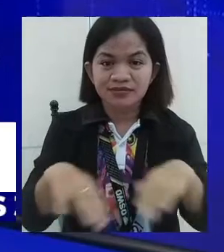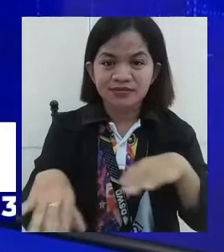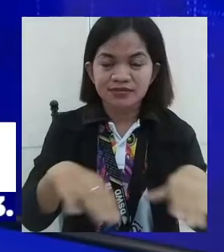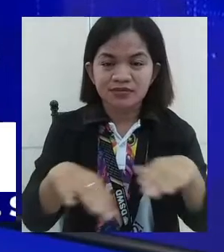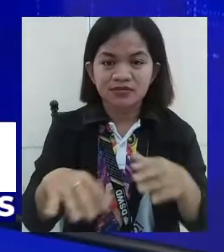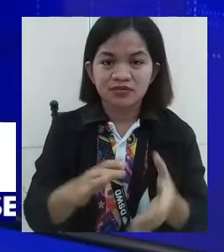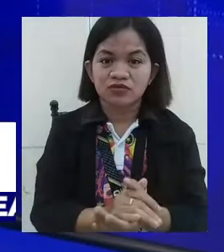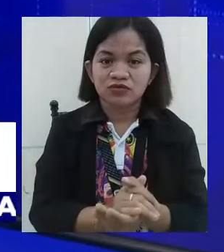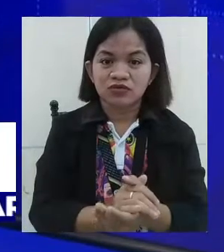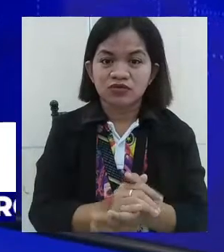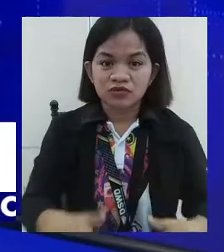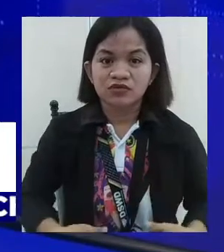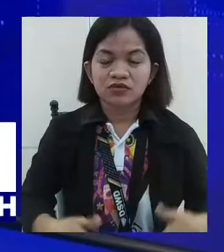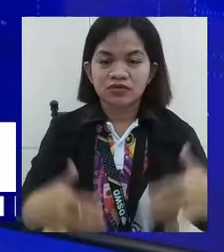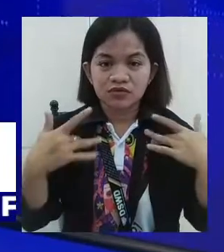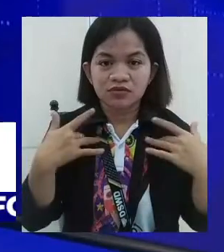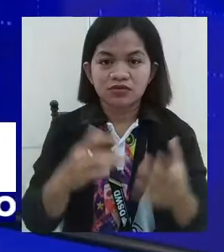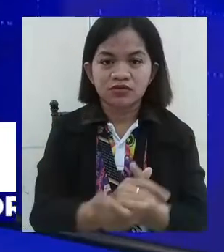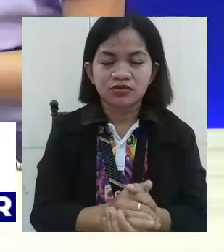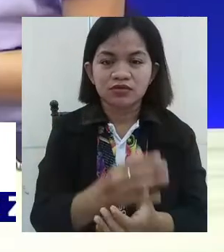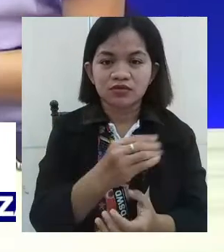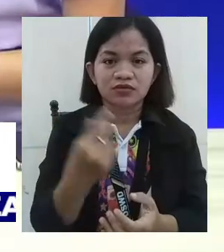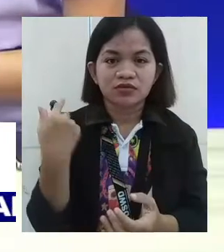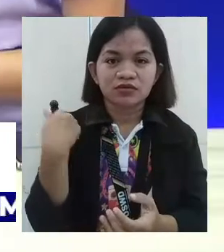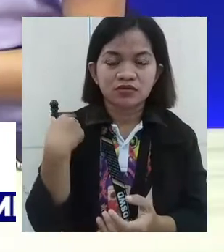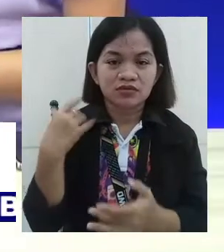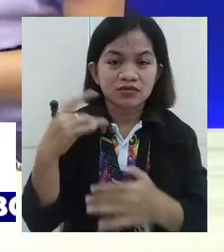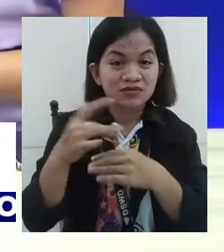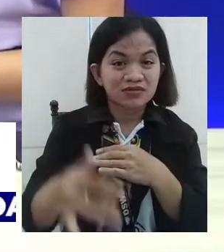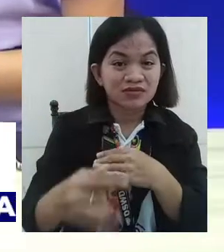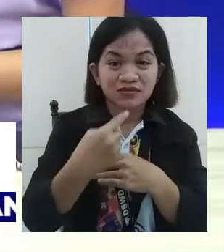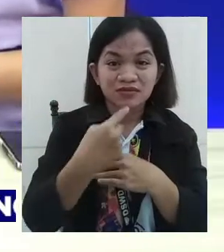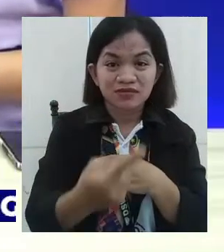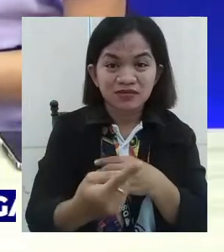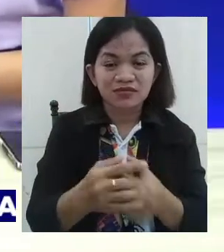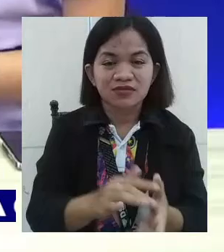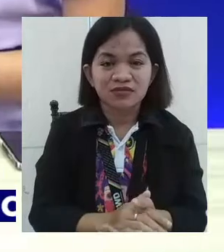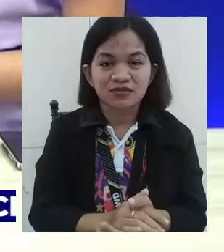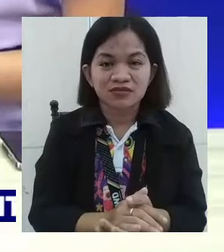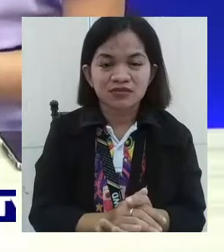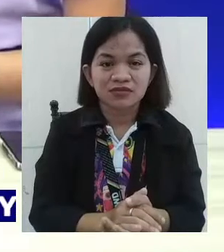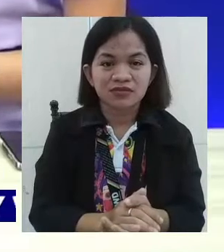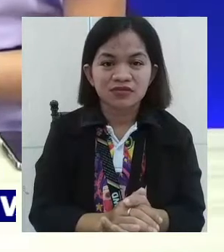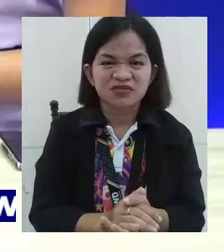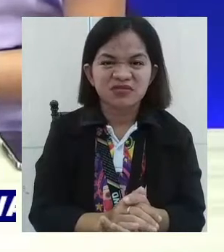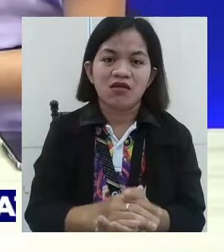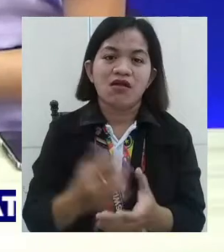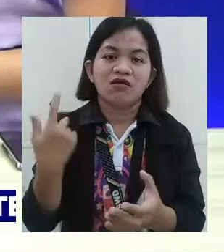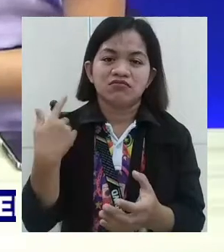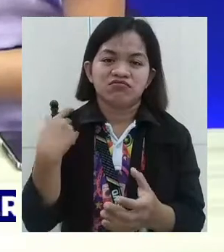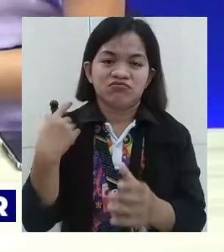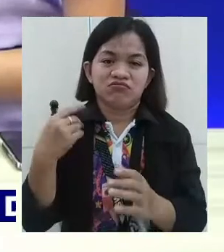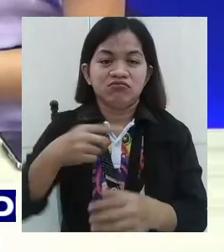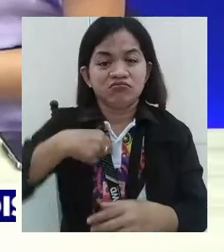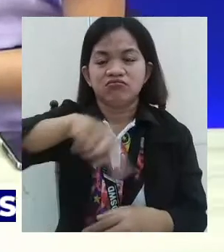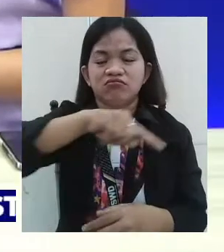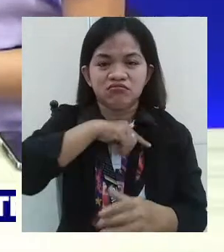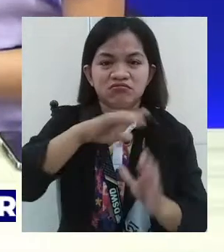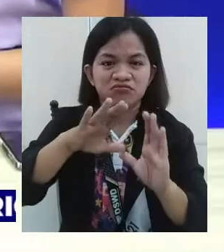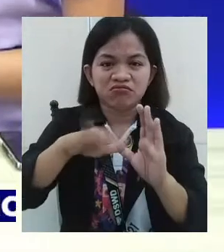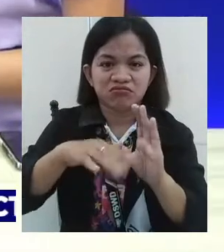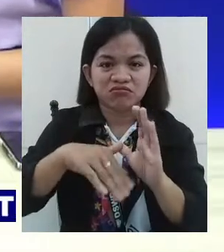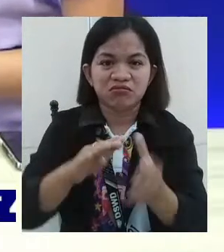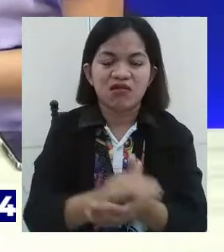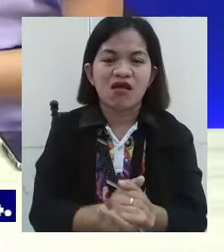again, going back to my earlier statement, yung limitation namin brought about by our disability, na may mga certain aspect